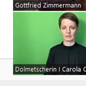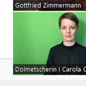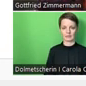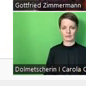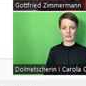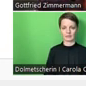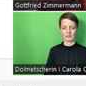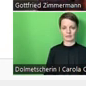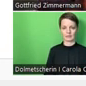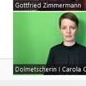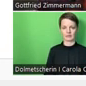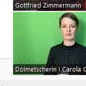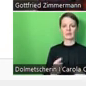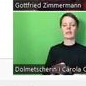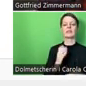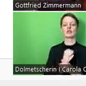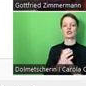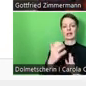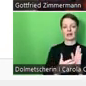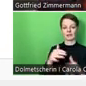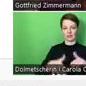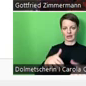Chattext eingeben, tippen Sie Ihre Nachricht.